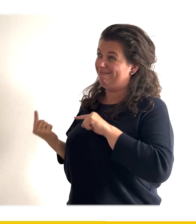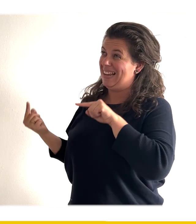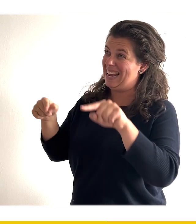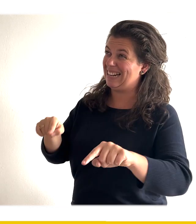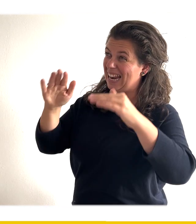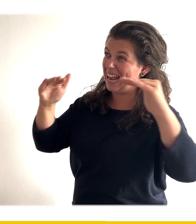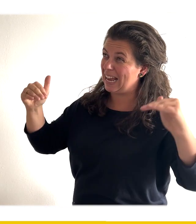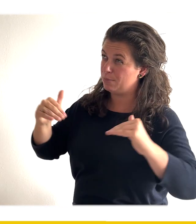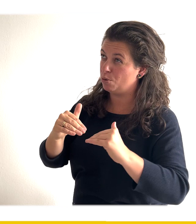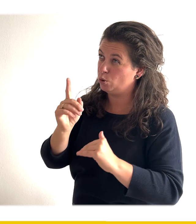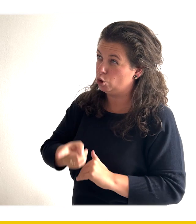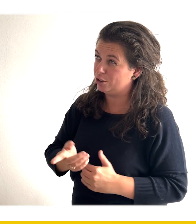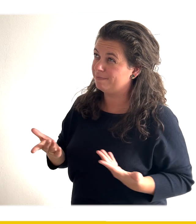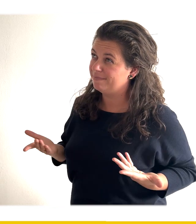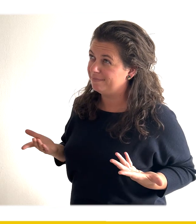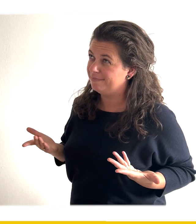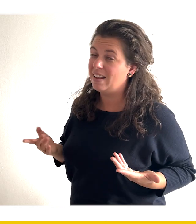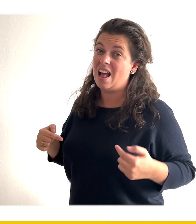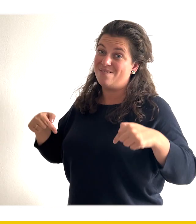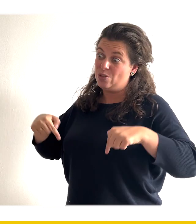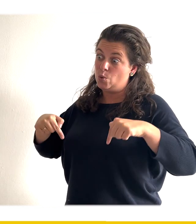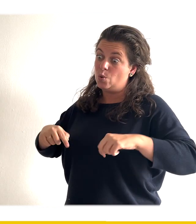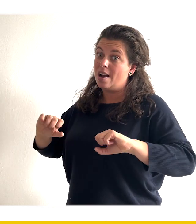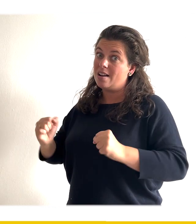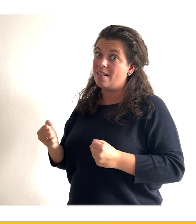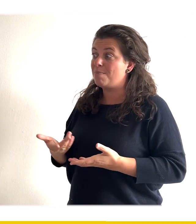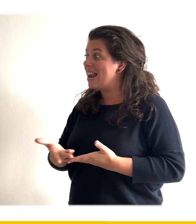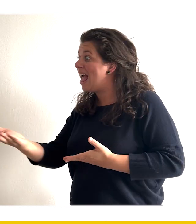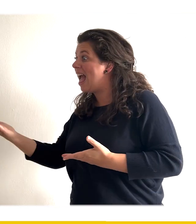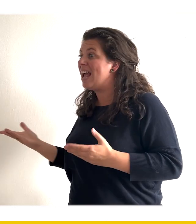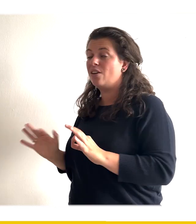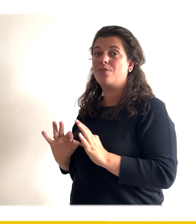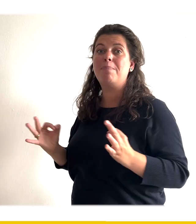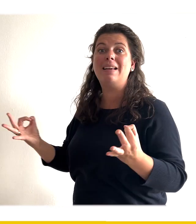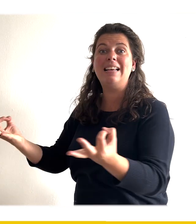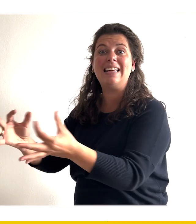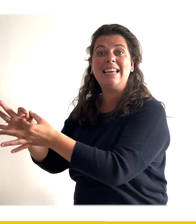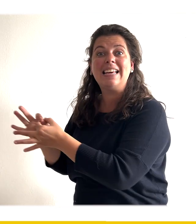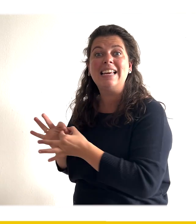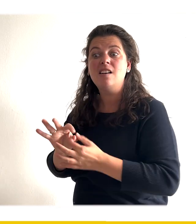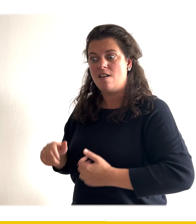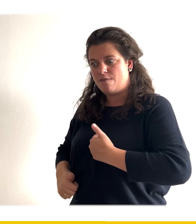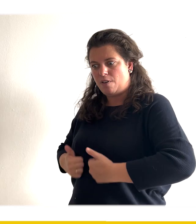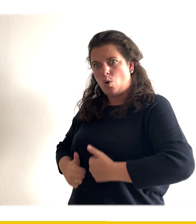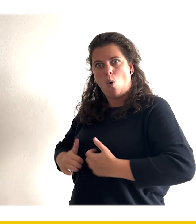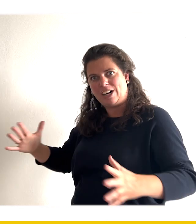hè? Want nu kan ik mijn hele familie van de honger